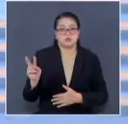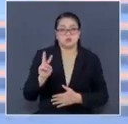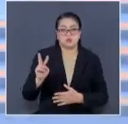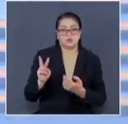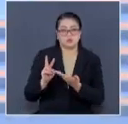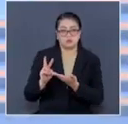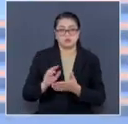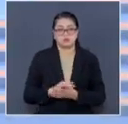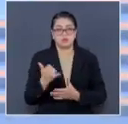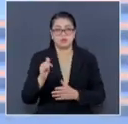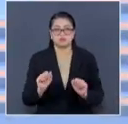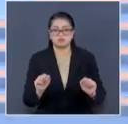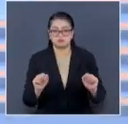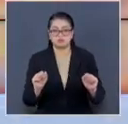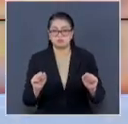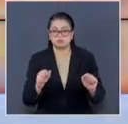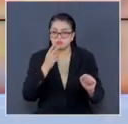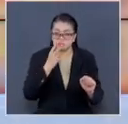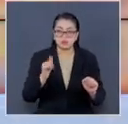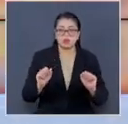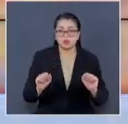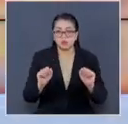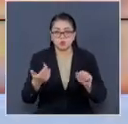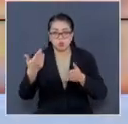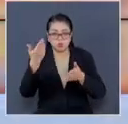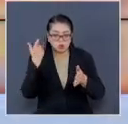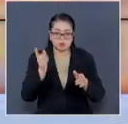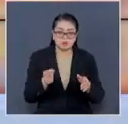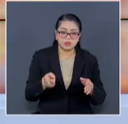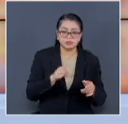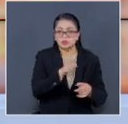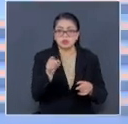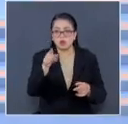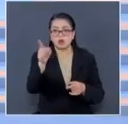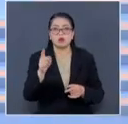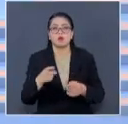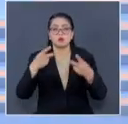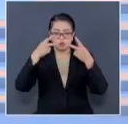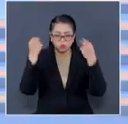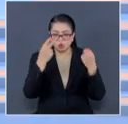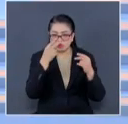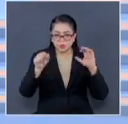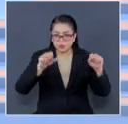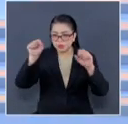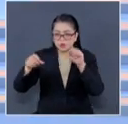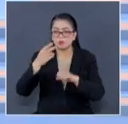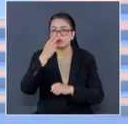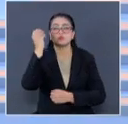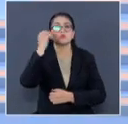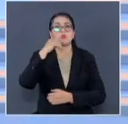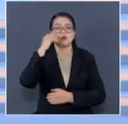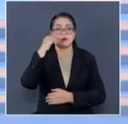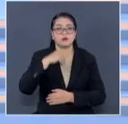ฉันทนีหรือเปล่าบางทีคนเราคุณผู้ชมบางทีขับผ่านเส้นทางเดิมผ่านจุดเดิมๆทุกวันคนร้ายมันก็สังเกตนะฮะและรวมทั้งอย่างที่บอกไป